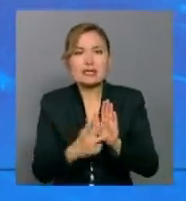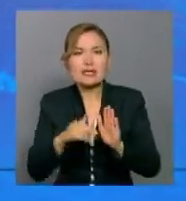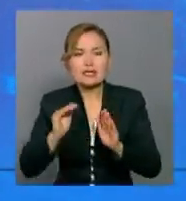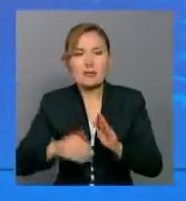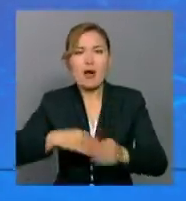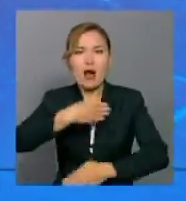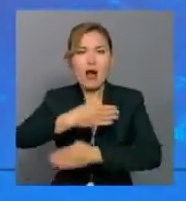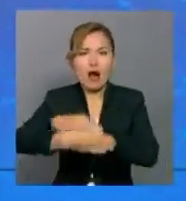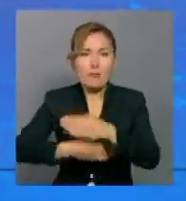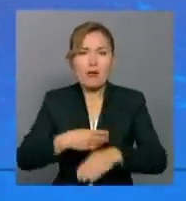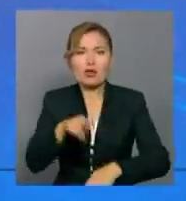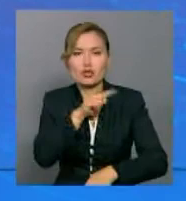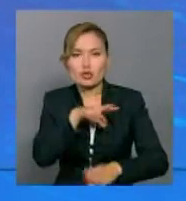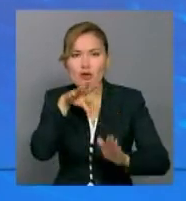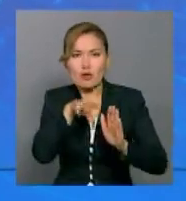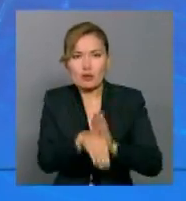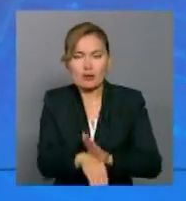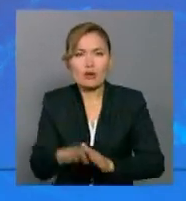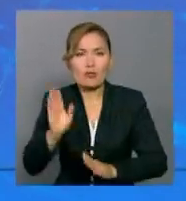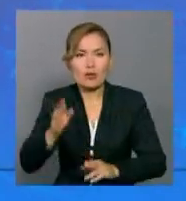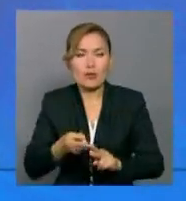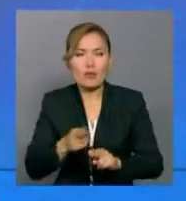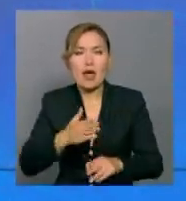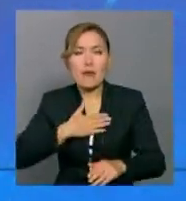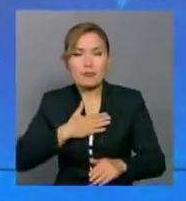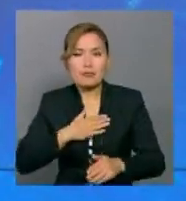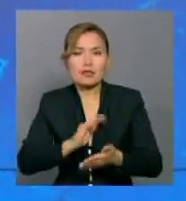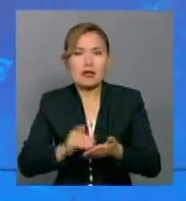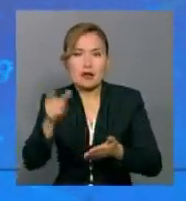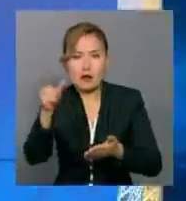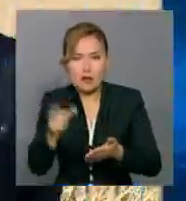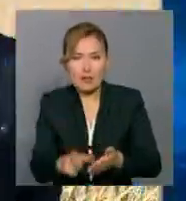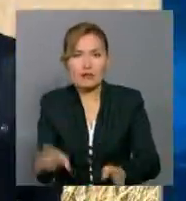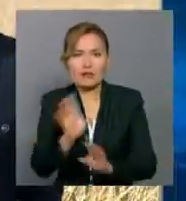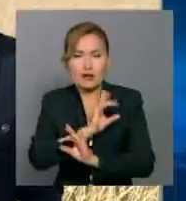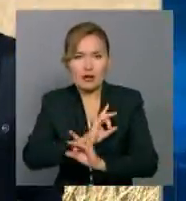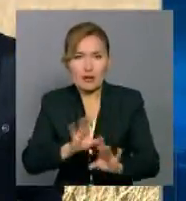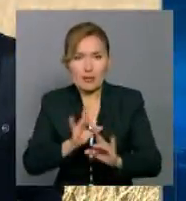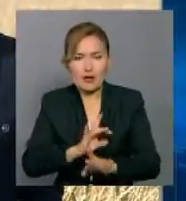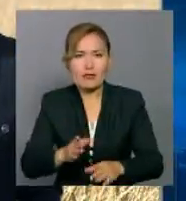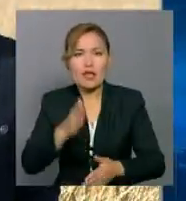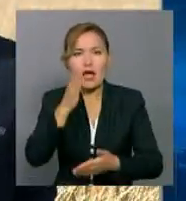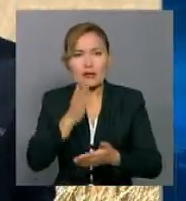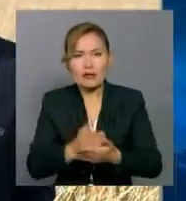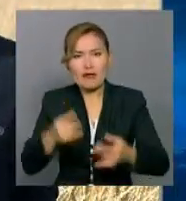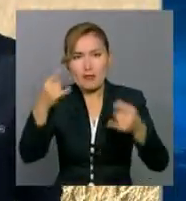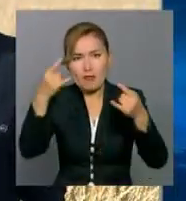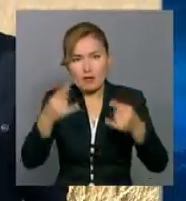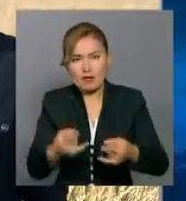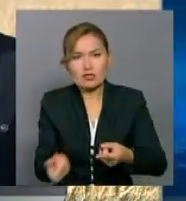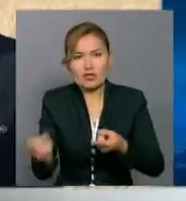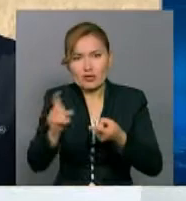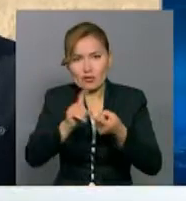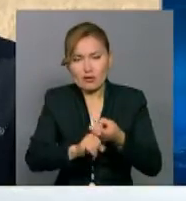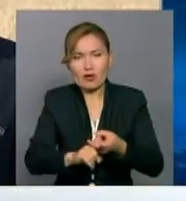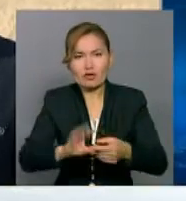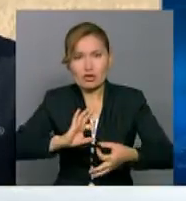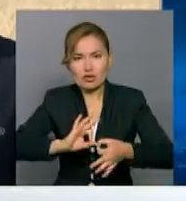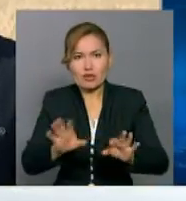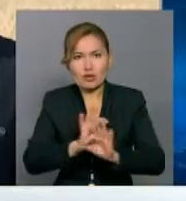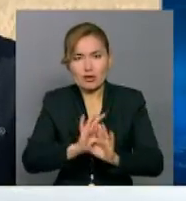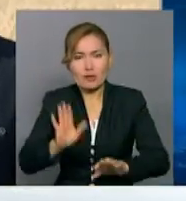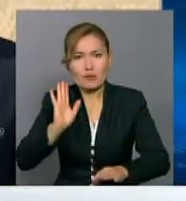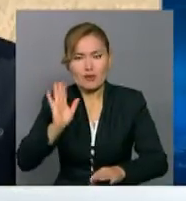комбайн жұмылдырылатын болады. Қазір осы өңірдегі меншікті тілшіміз Самат Қайырденұлы бізбен тікелей байланыста. Самат, қайырлы